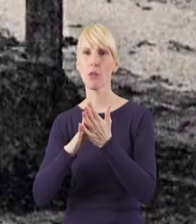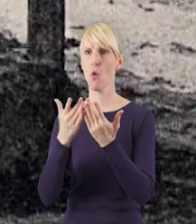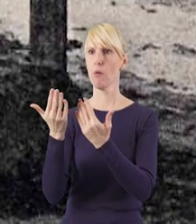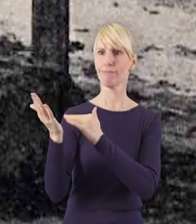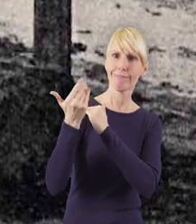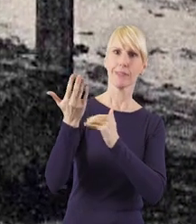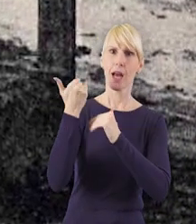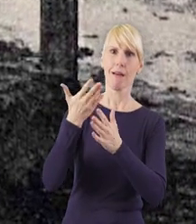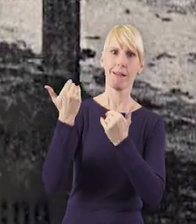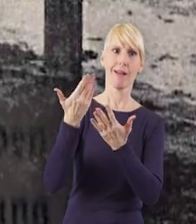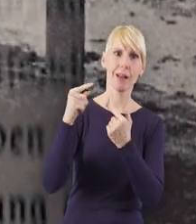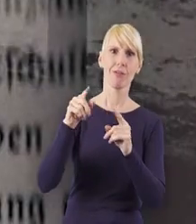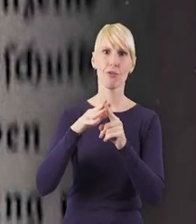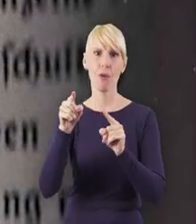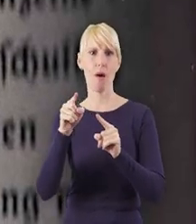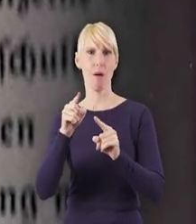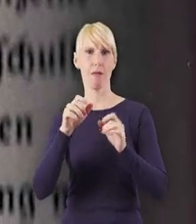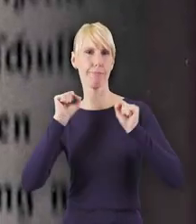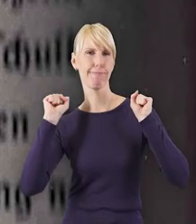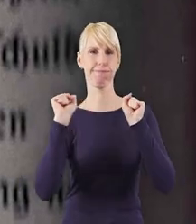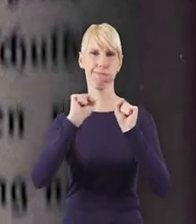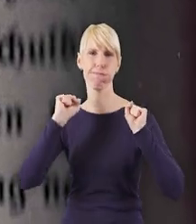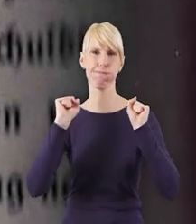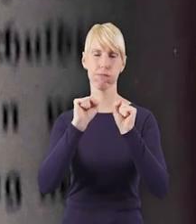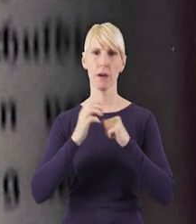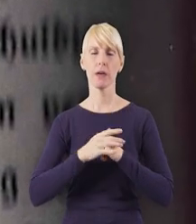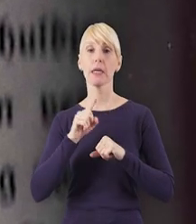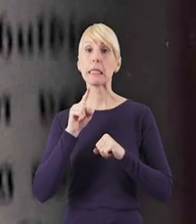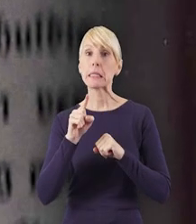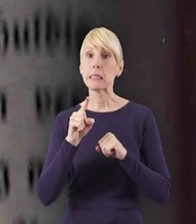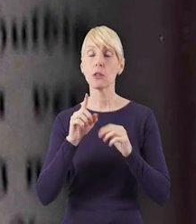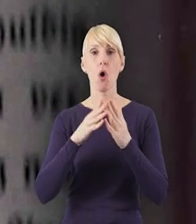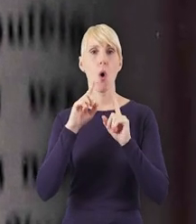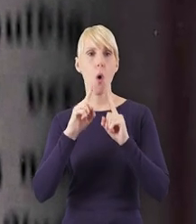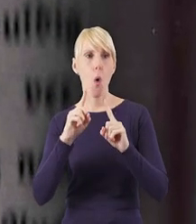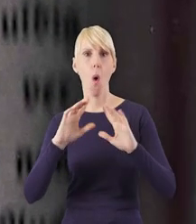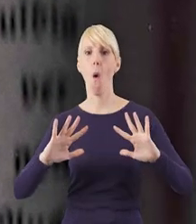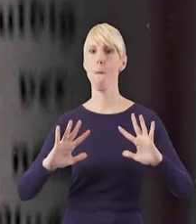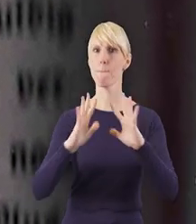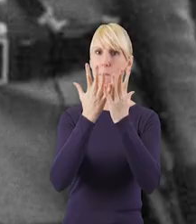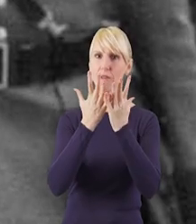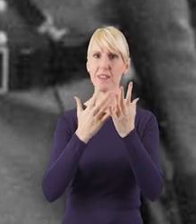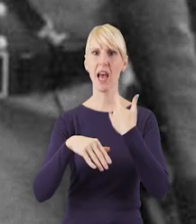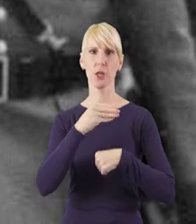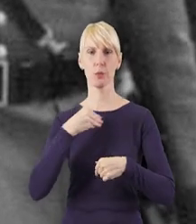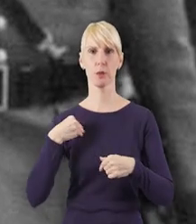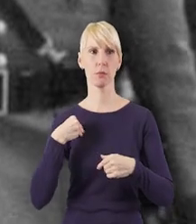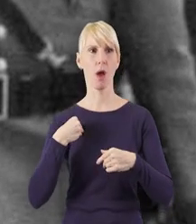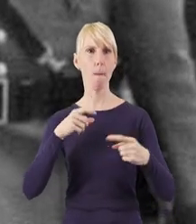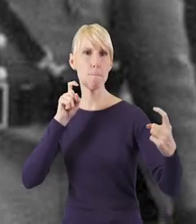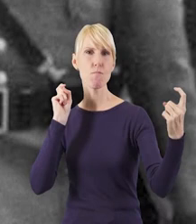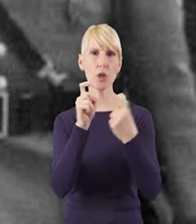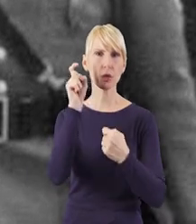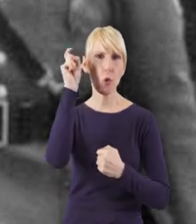samosądów. Eskalowano niepokój, rozpuszczając informacje o rzekomym powstaniu polskim